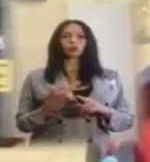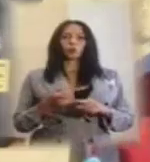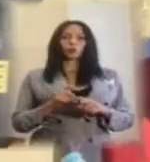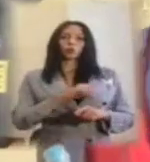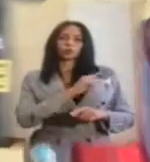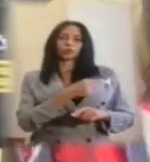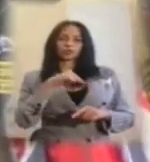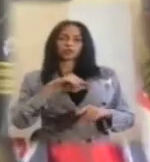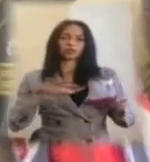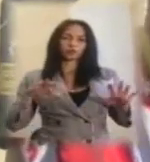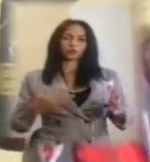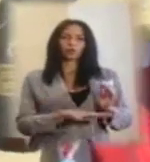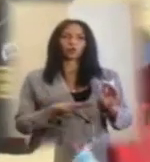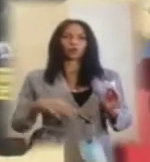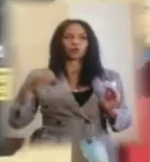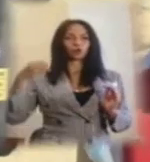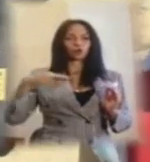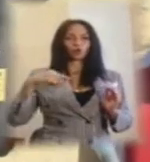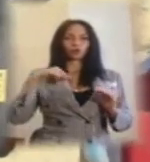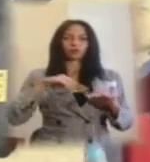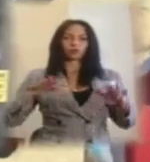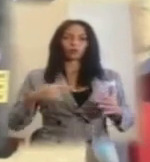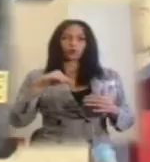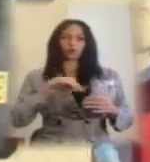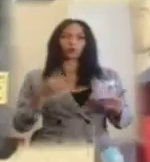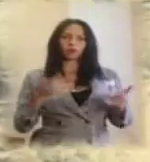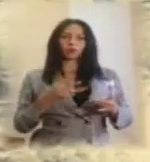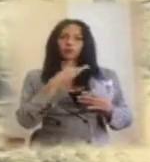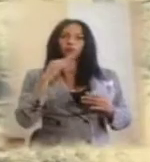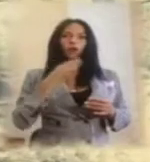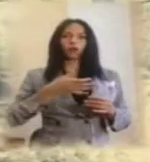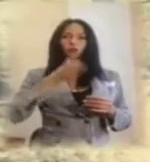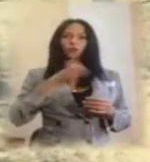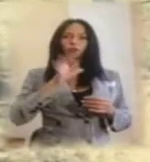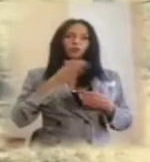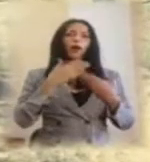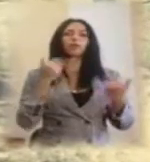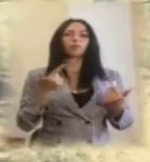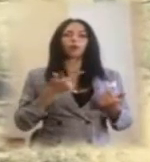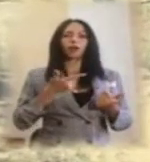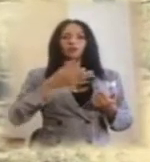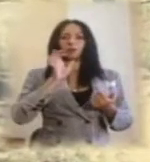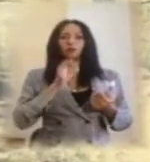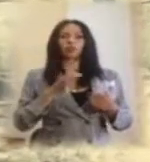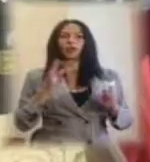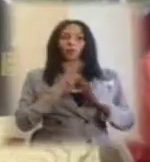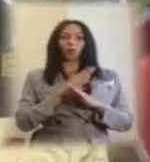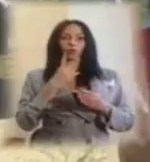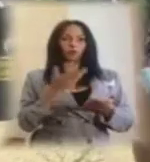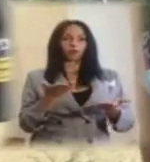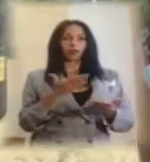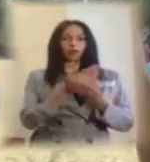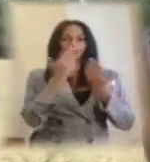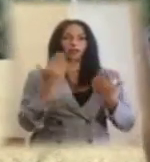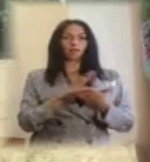ноги. Сонце стомлює організм. Потрібно багато пити, а немає де пити. Погода, як ви бачите, небо зовсім чисте,